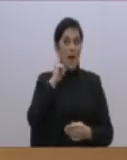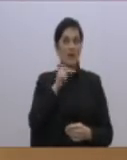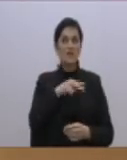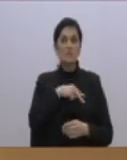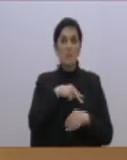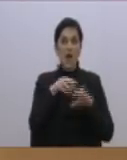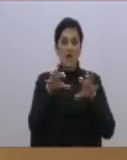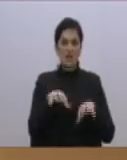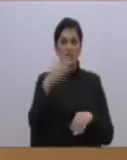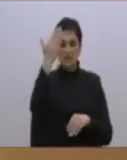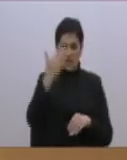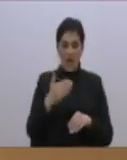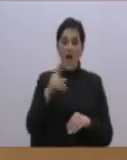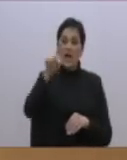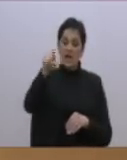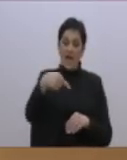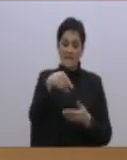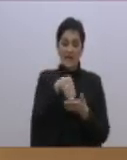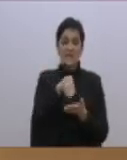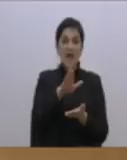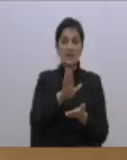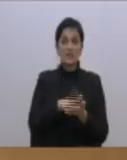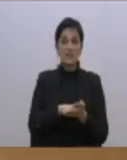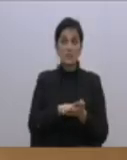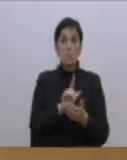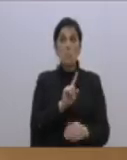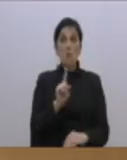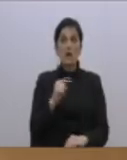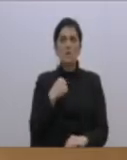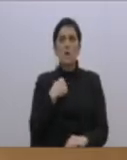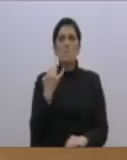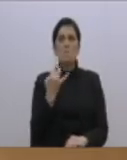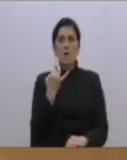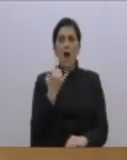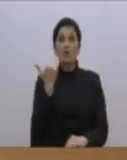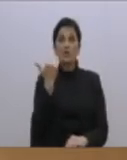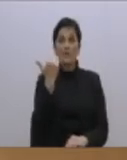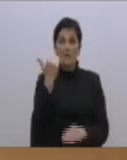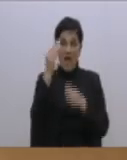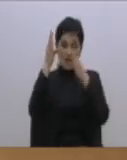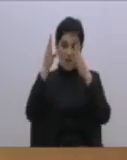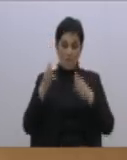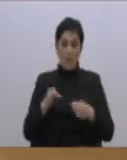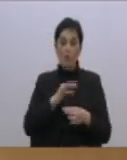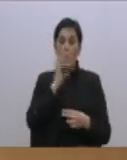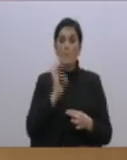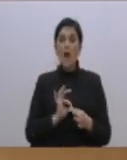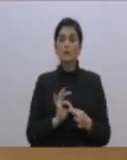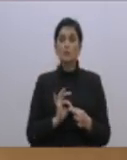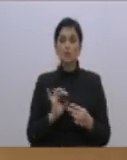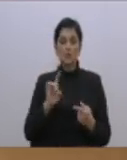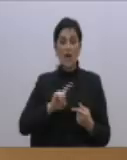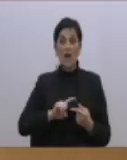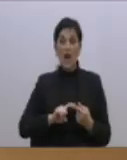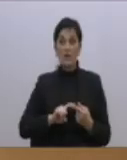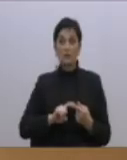տավուժնոմար էխարստա գիվալ է բատ ռեգիստրացիիս գավոլա։ Մագրա մա ինտերեսև սկենի պերսոնալ ուրի պասուխիս կեմլովա իմաստա դակավշիրը վիտրով,